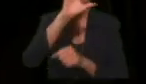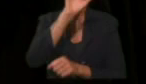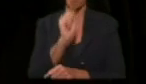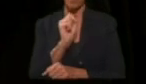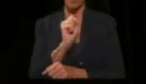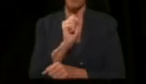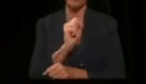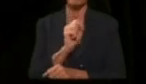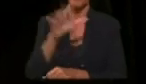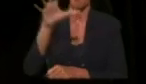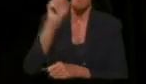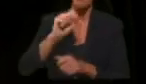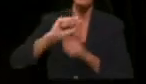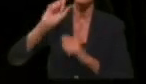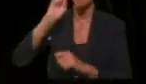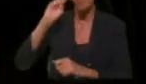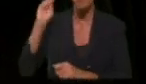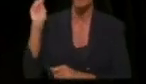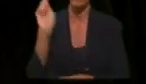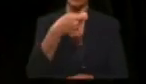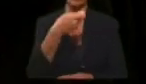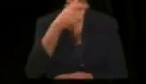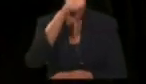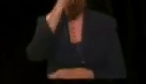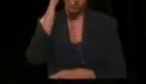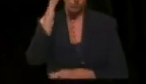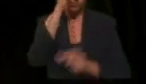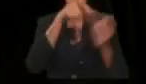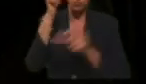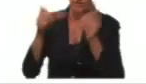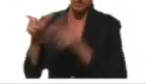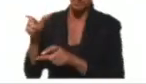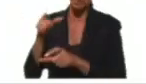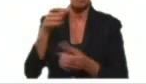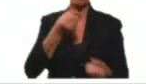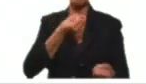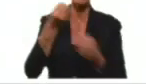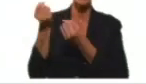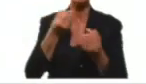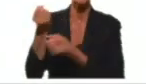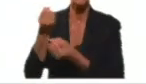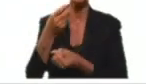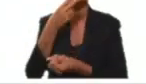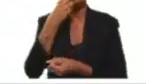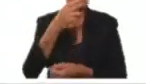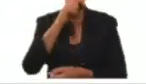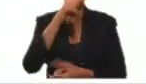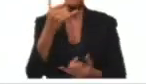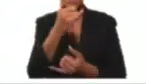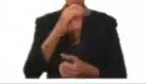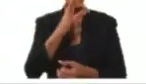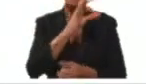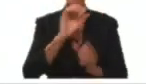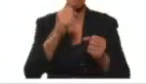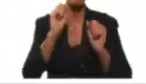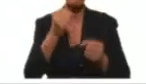odbiorcą naszych projektów są podróżni, dla których transport często pełni rolę weryfikującą ich aktywność społeczną i zawodową.